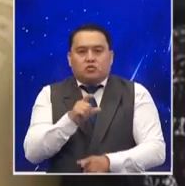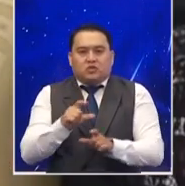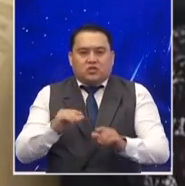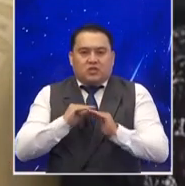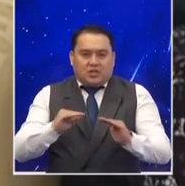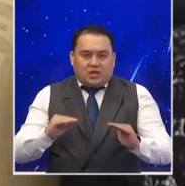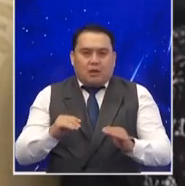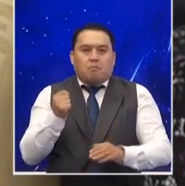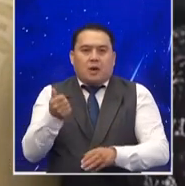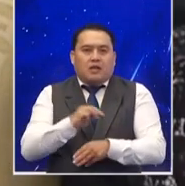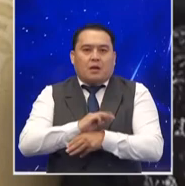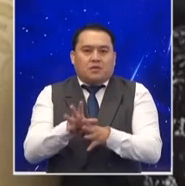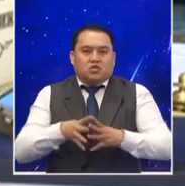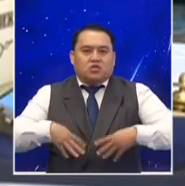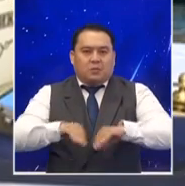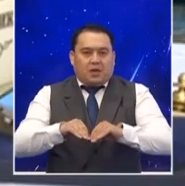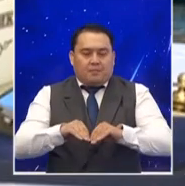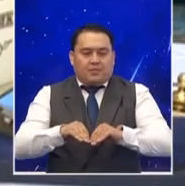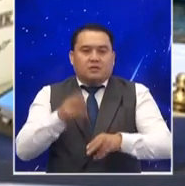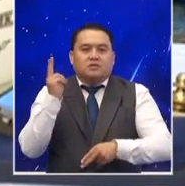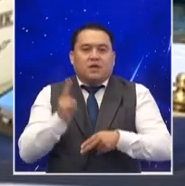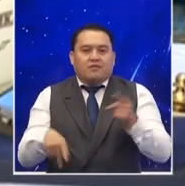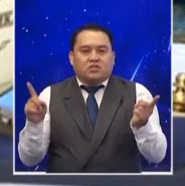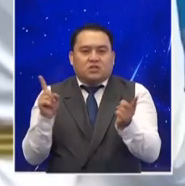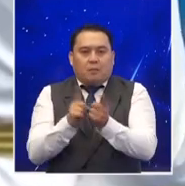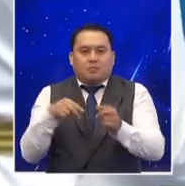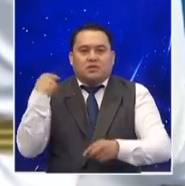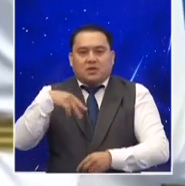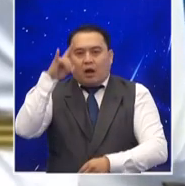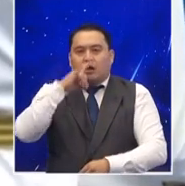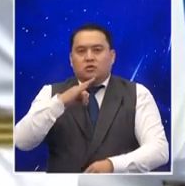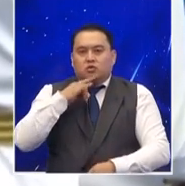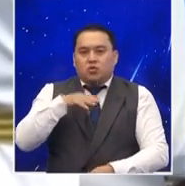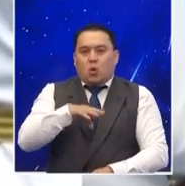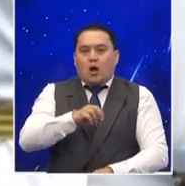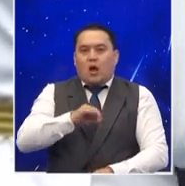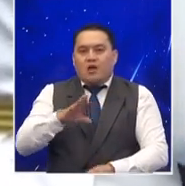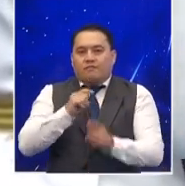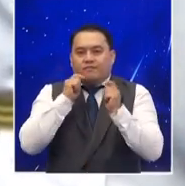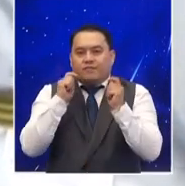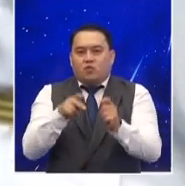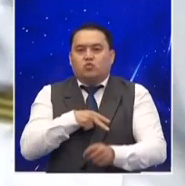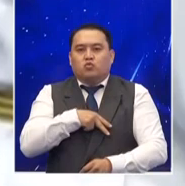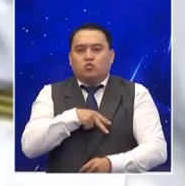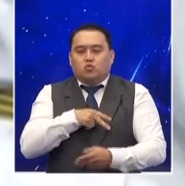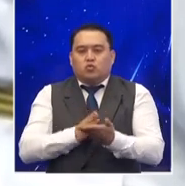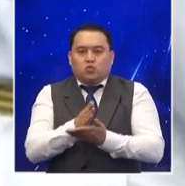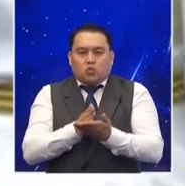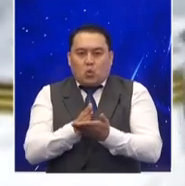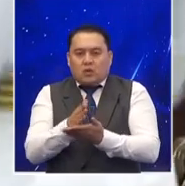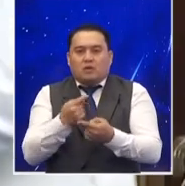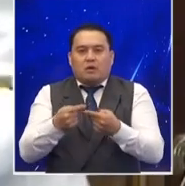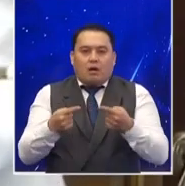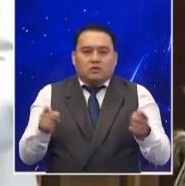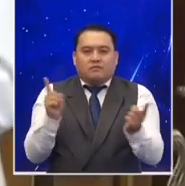детей из малообеспеченных семей. В завершение встречи президент Казахстана Касым-Жомарт Токаев вручил заслуженные награды работникам разных сфер.